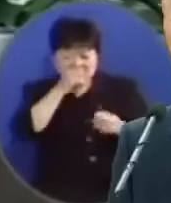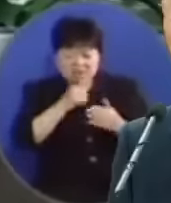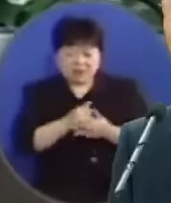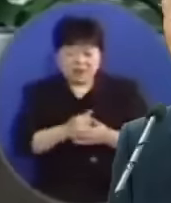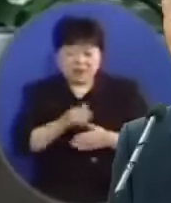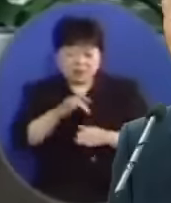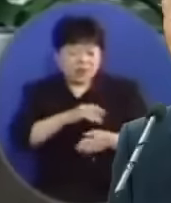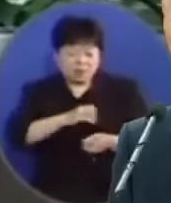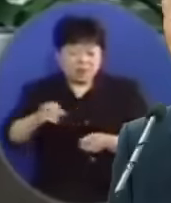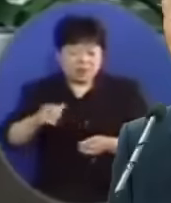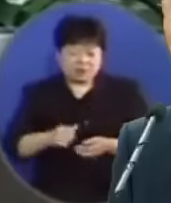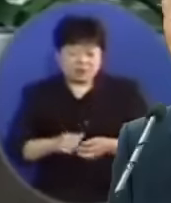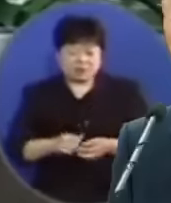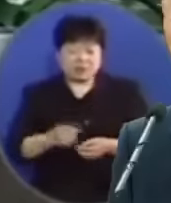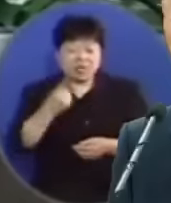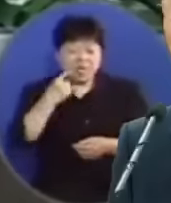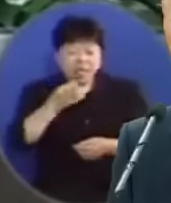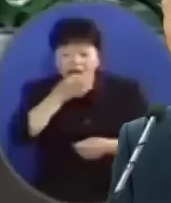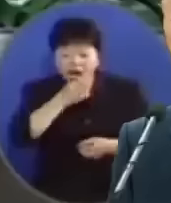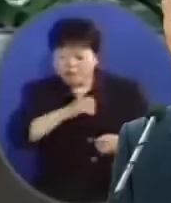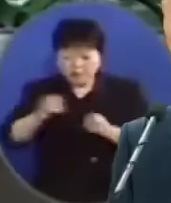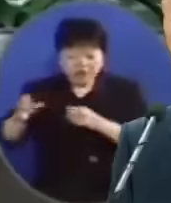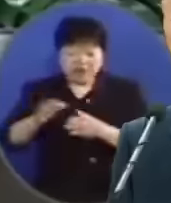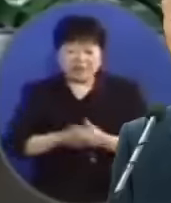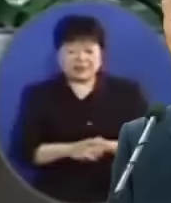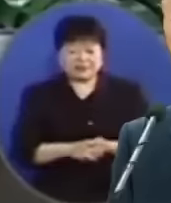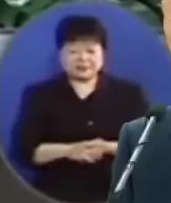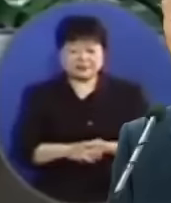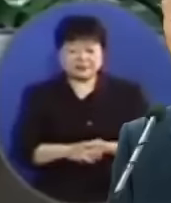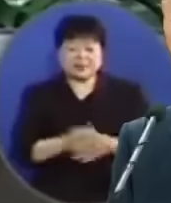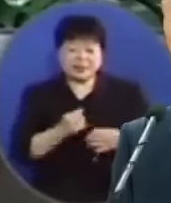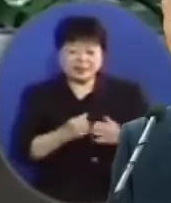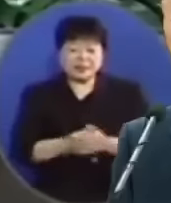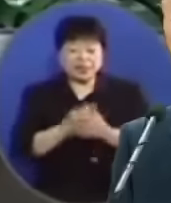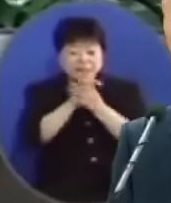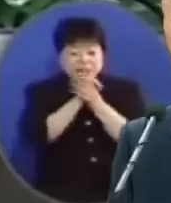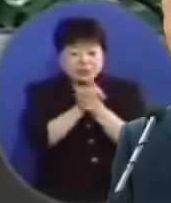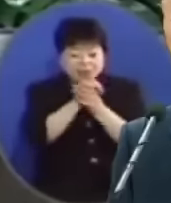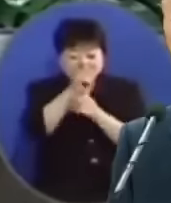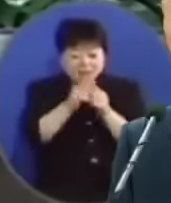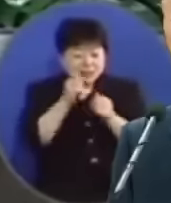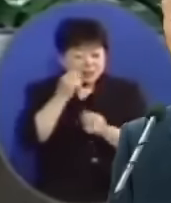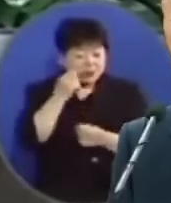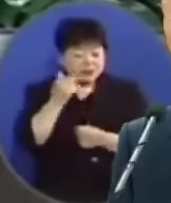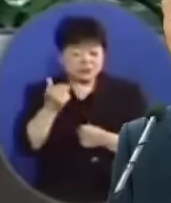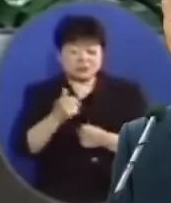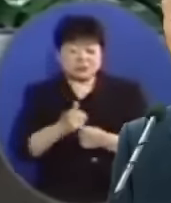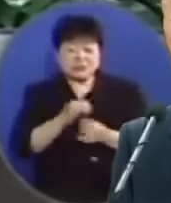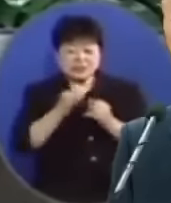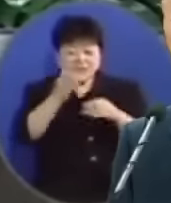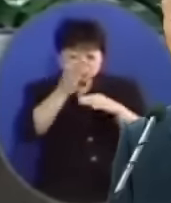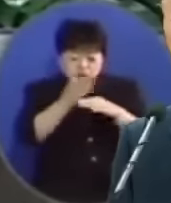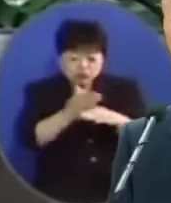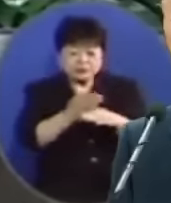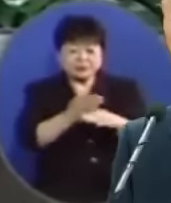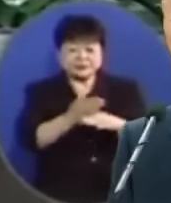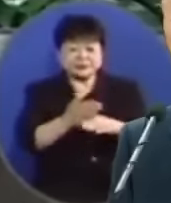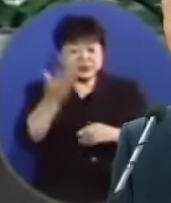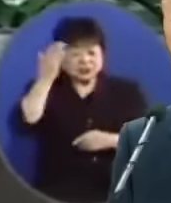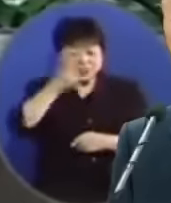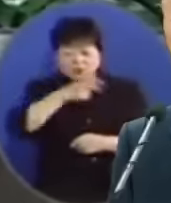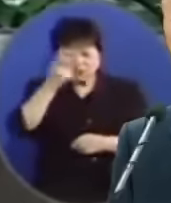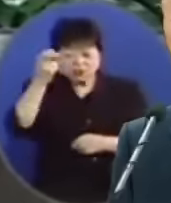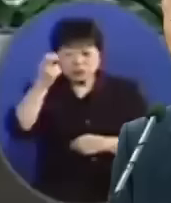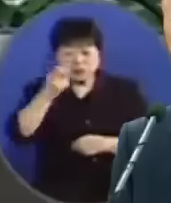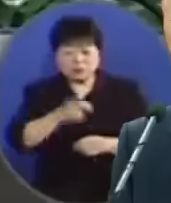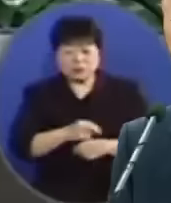끄집어내야 되는 것입니다. 탐심도 끄집어내야 되는 것입니다. 그러므로 우리가 기도할 때 하나님 아버지여, 인본주의적인 지혜와